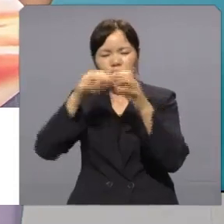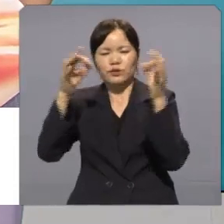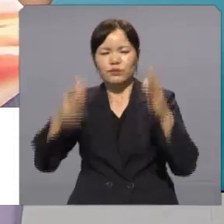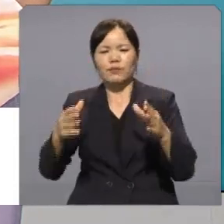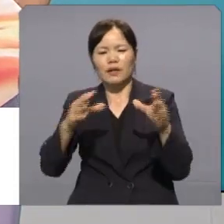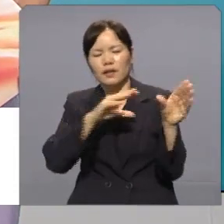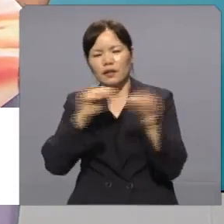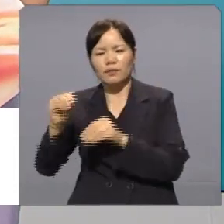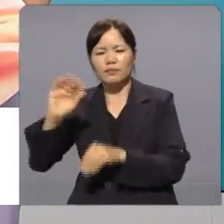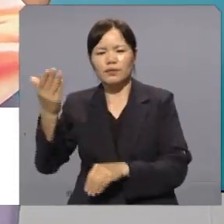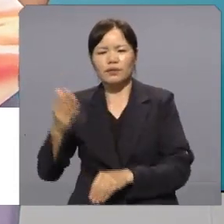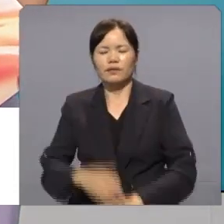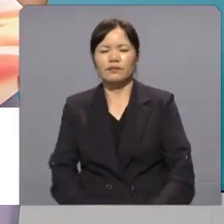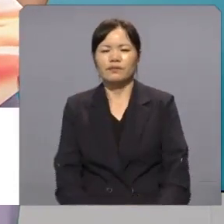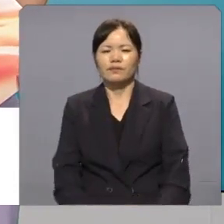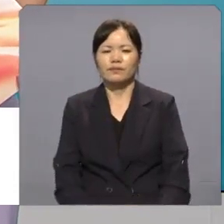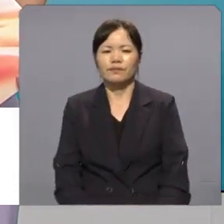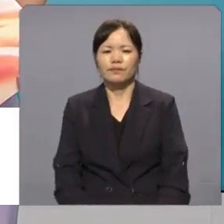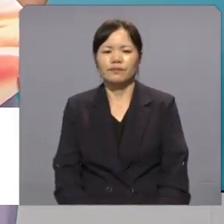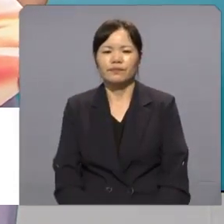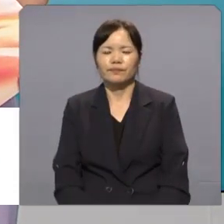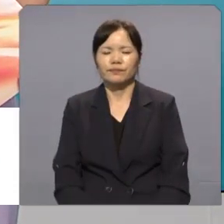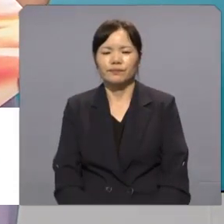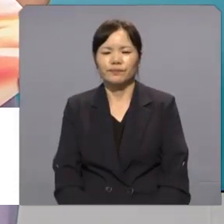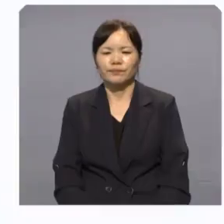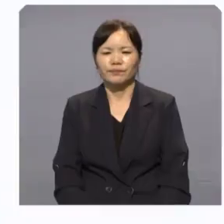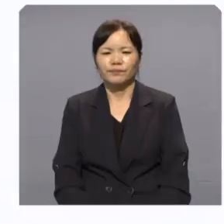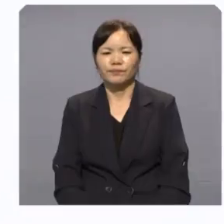않아 보입니다. 갈태훈 기자입니다.